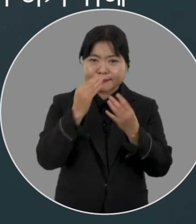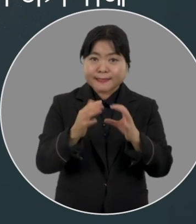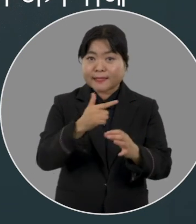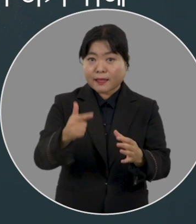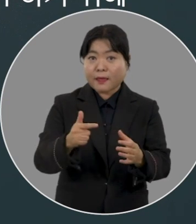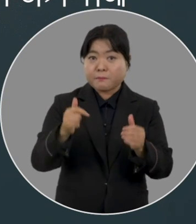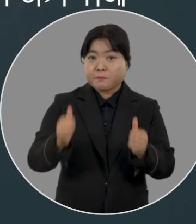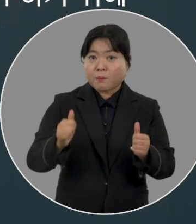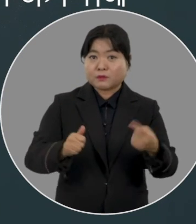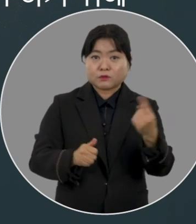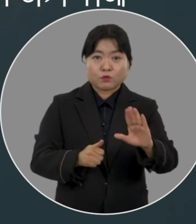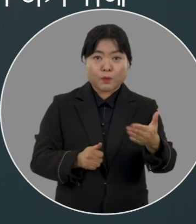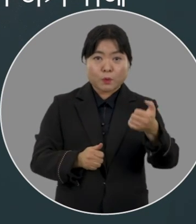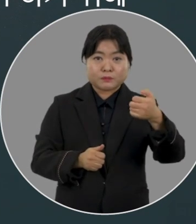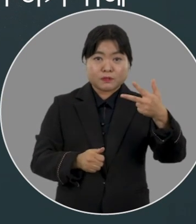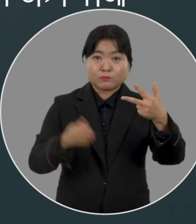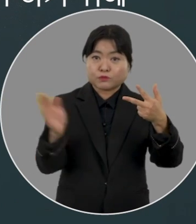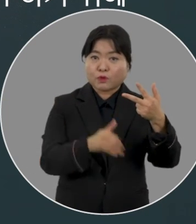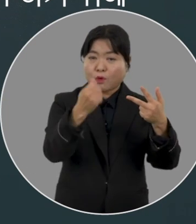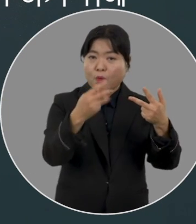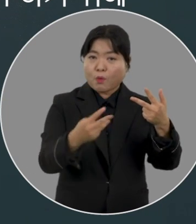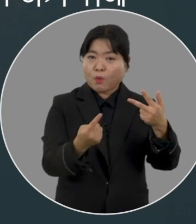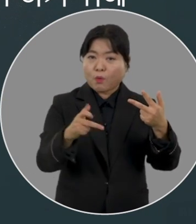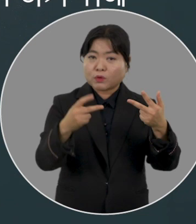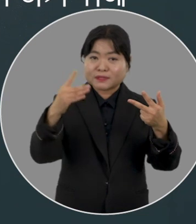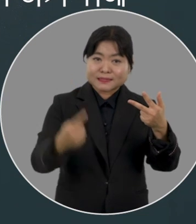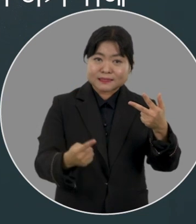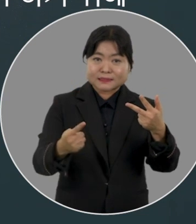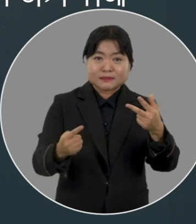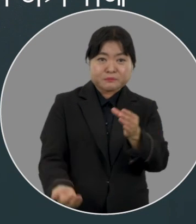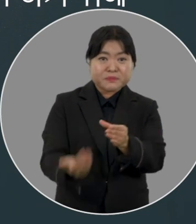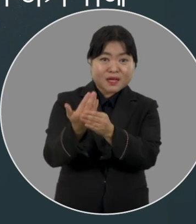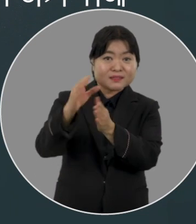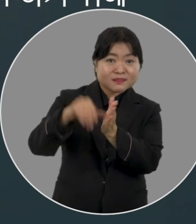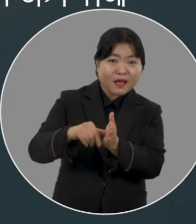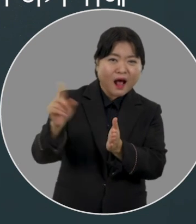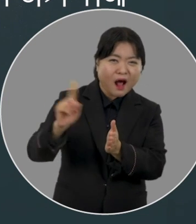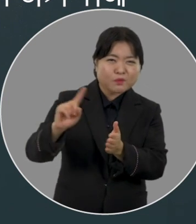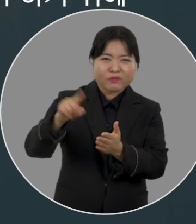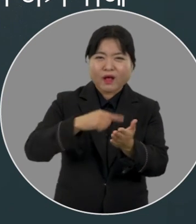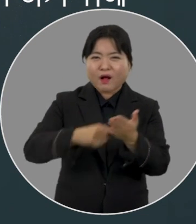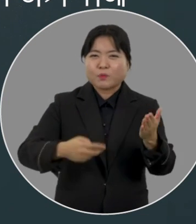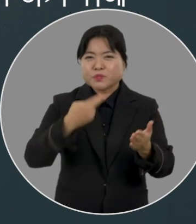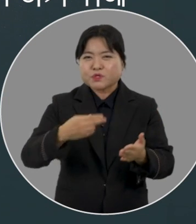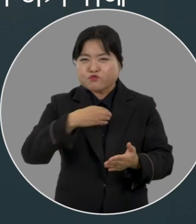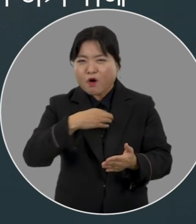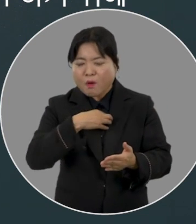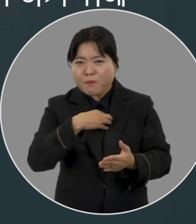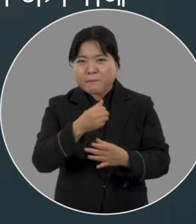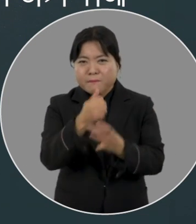대법원은 1957년부터 홀로코스트가 벌어졌을 때 아무런 대가 없이 위험에